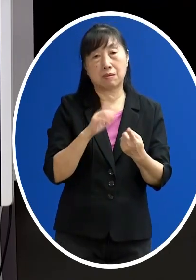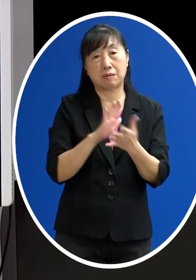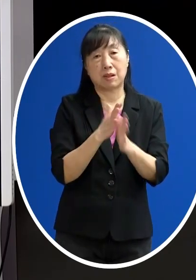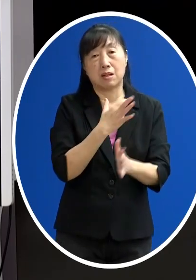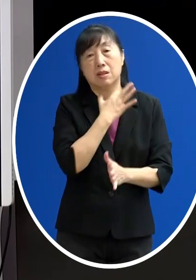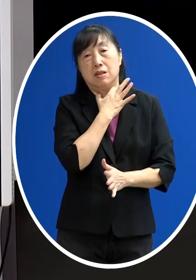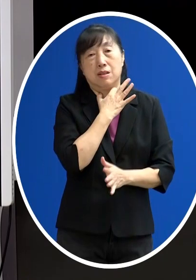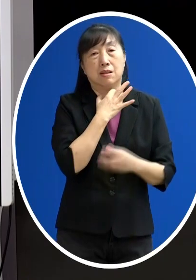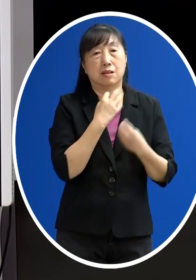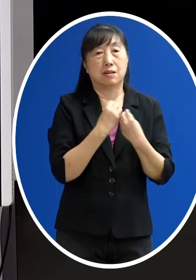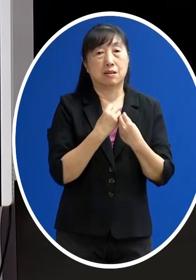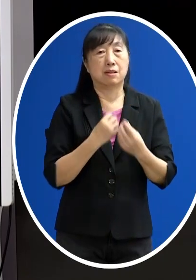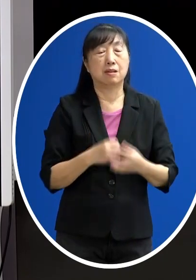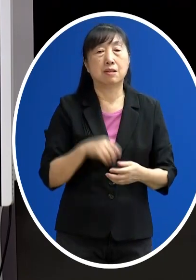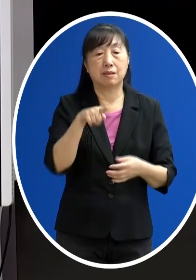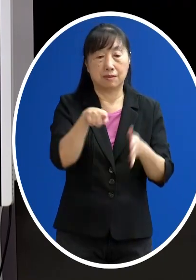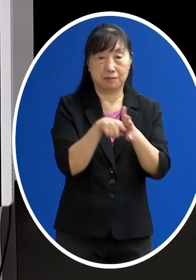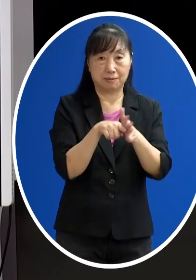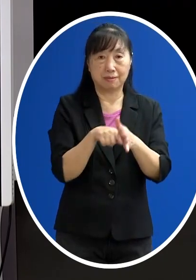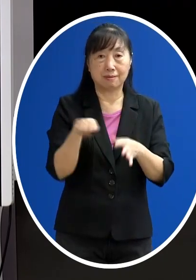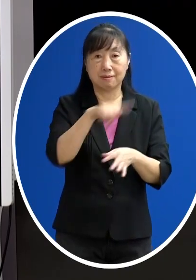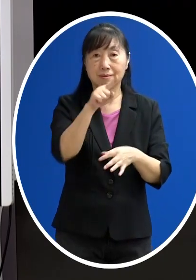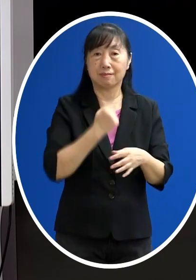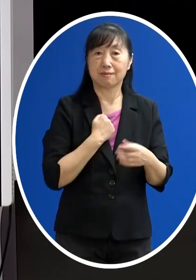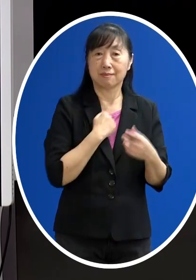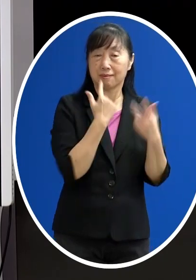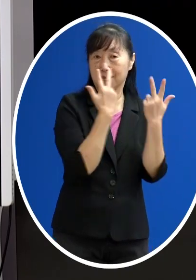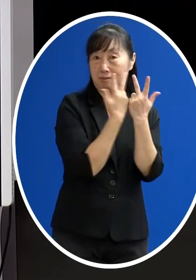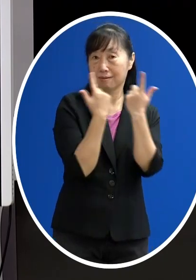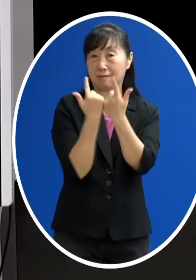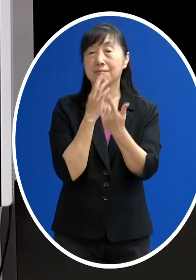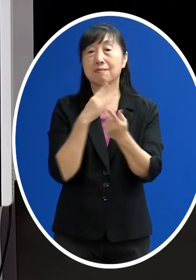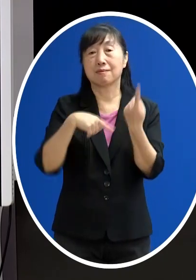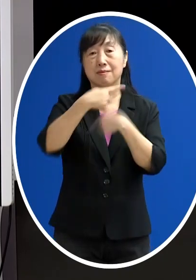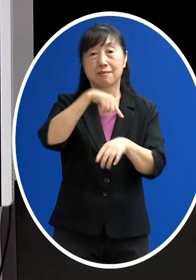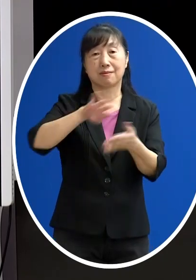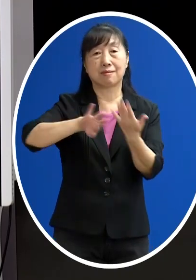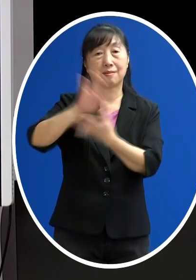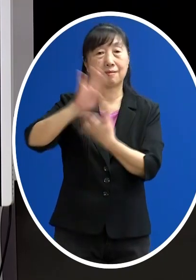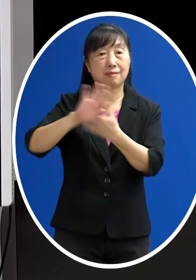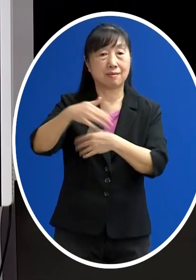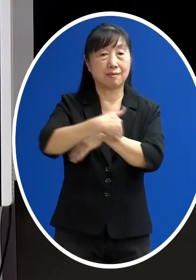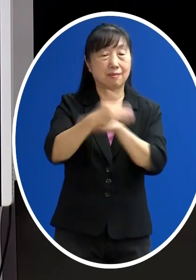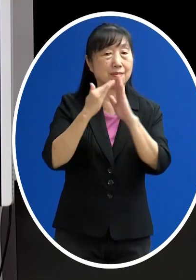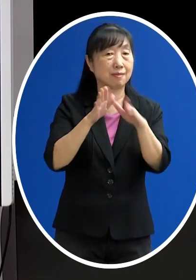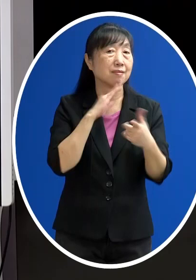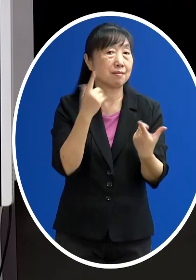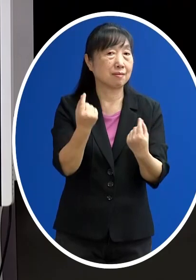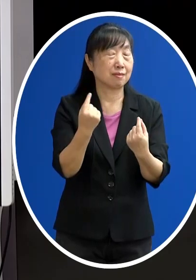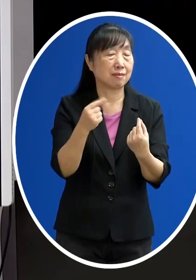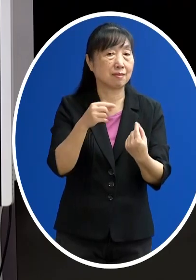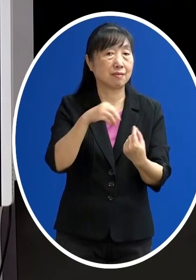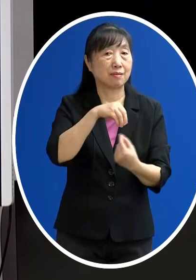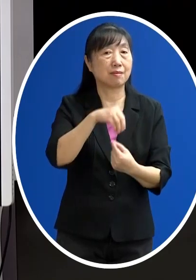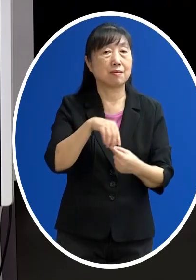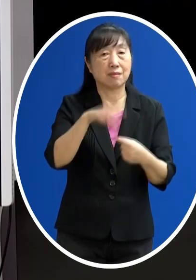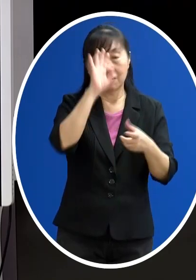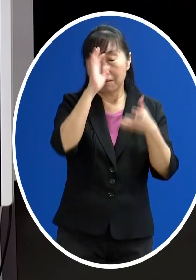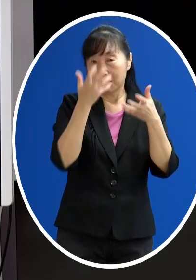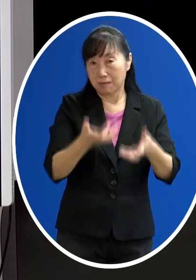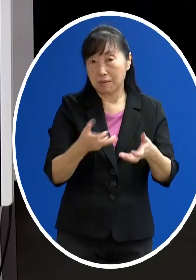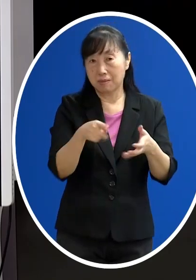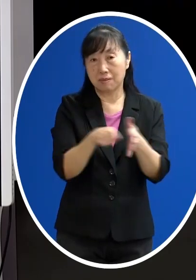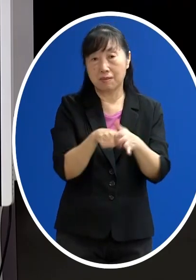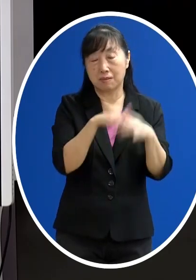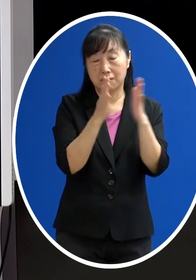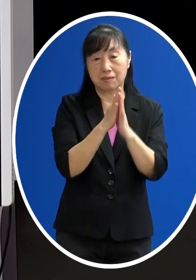力。所以大家当时也知道，我们双北的个案有时候还需要转到其他外县市去特别是这些重症个案去帮